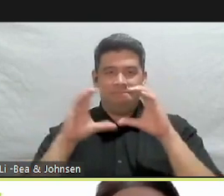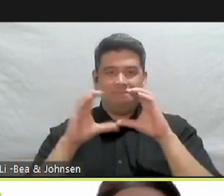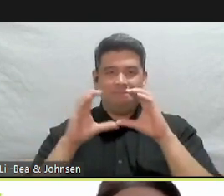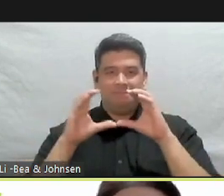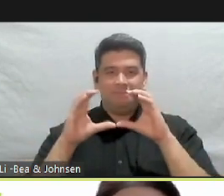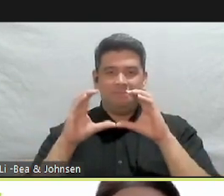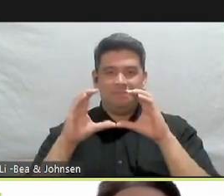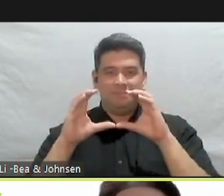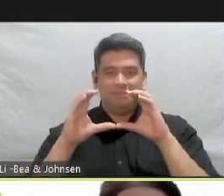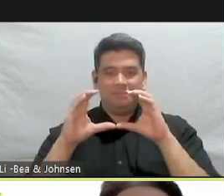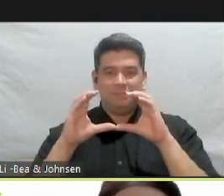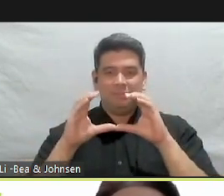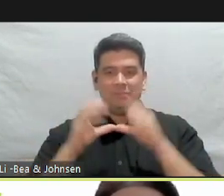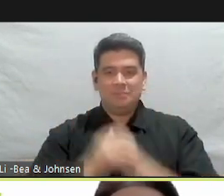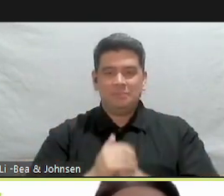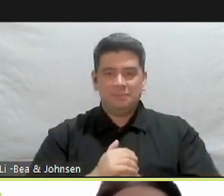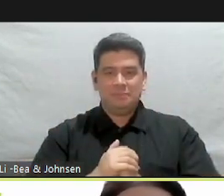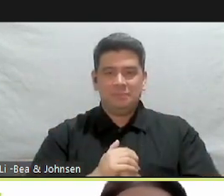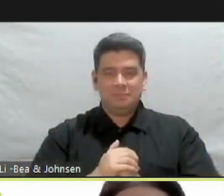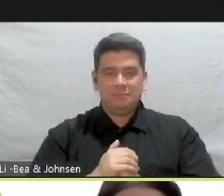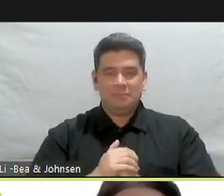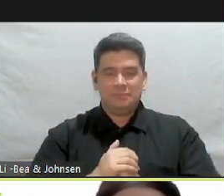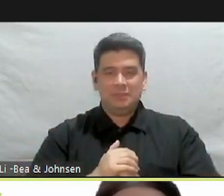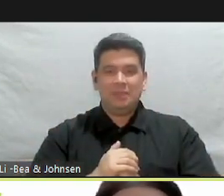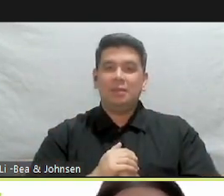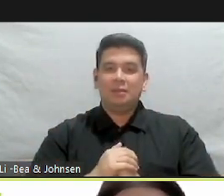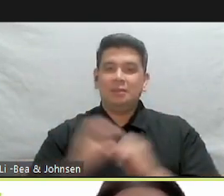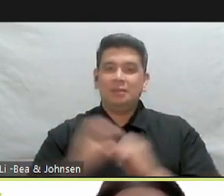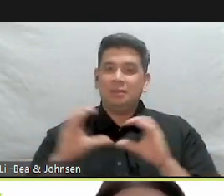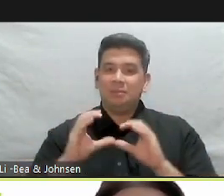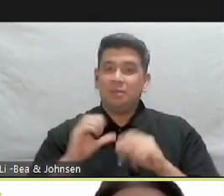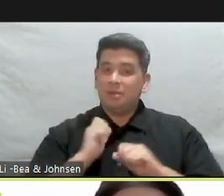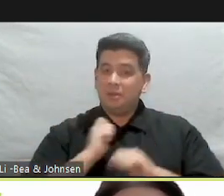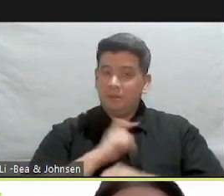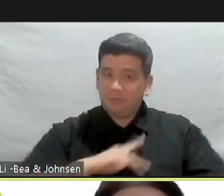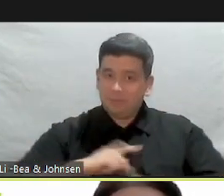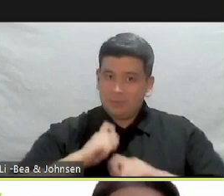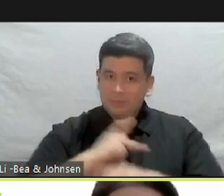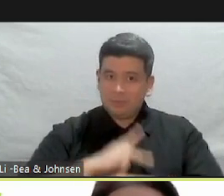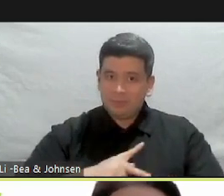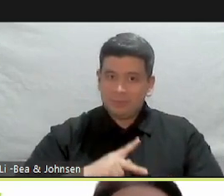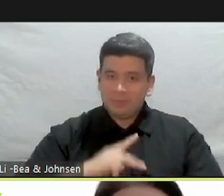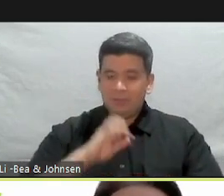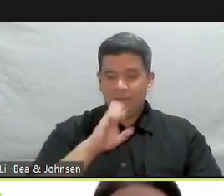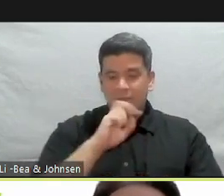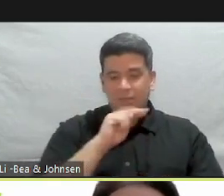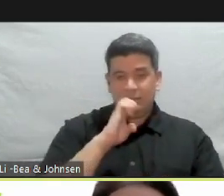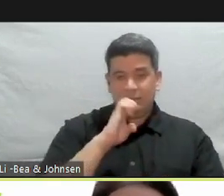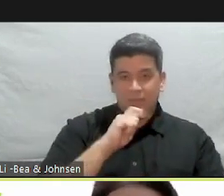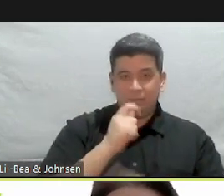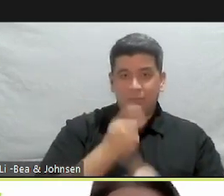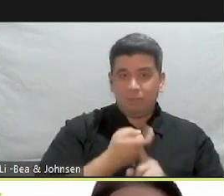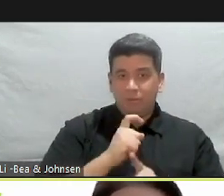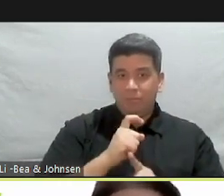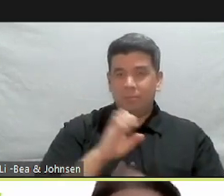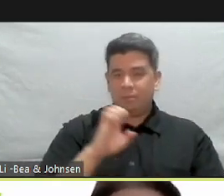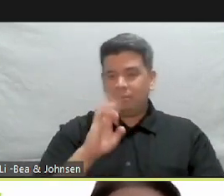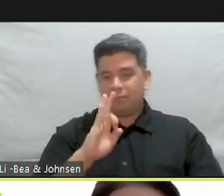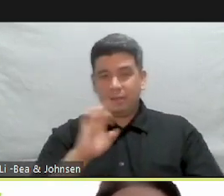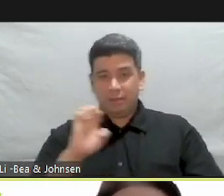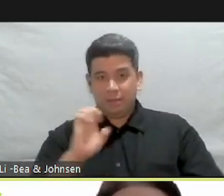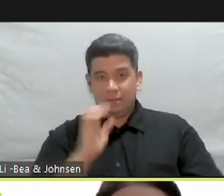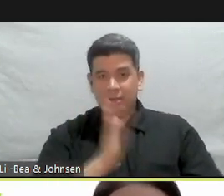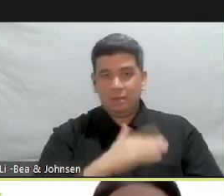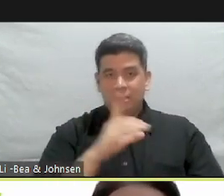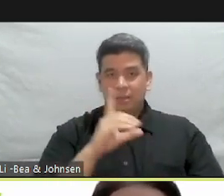Ibinibigay ang sertipiko ng pagpapahalaga ay iginagawad ng INET kay Fe Dumulot Balbin.